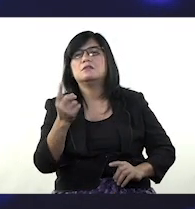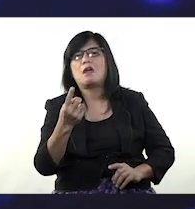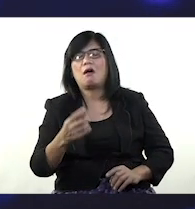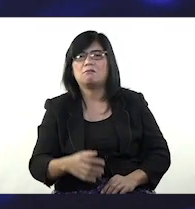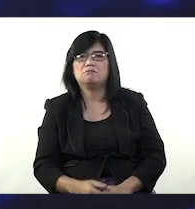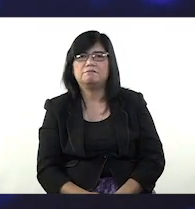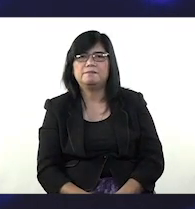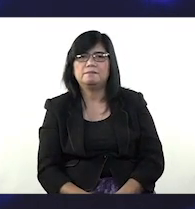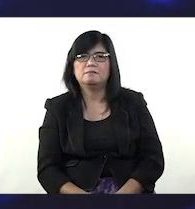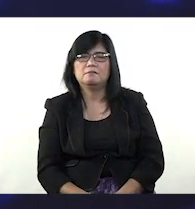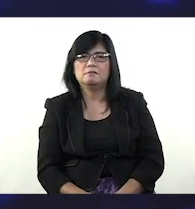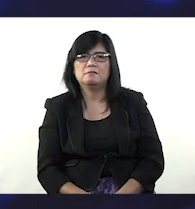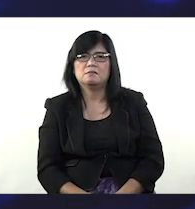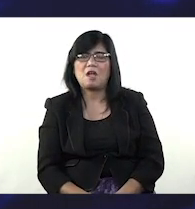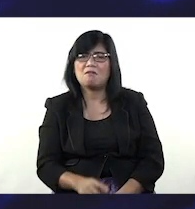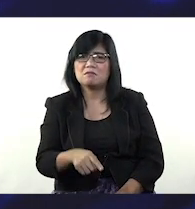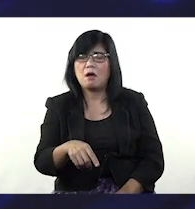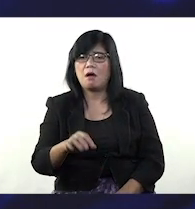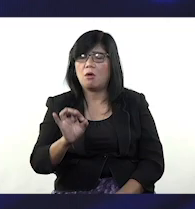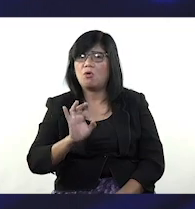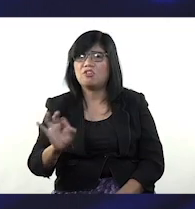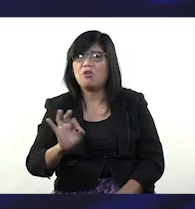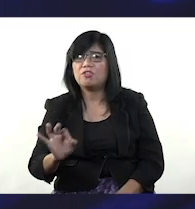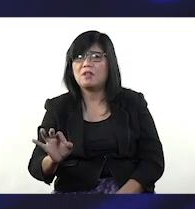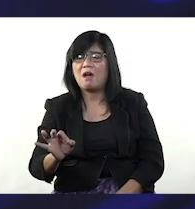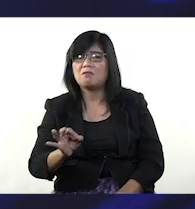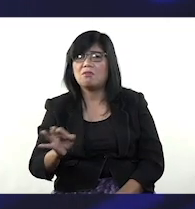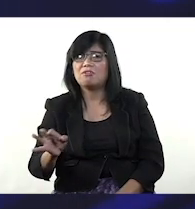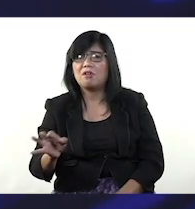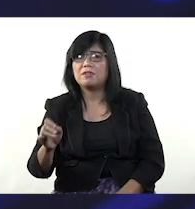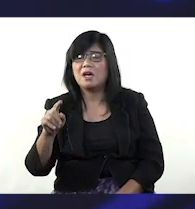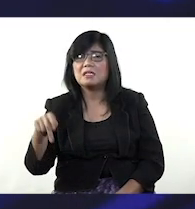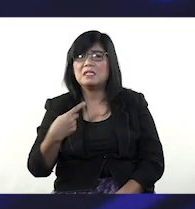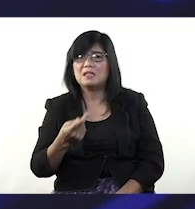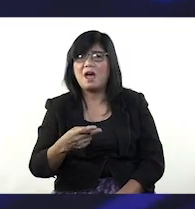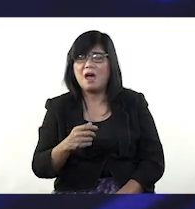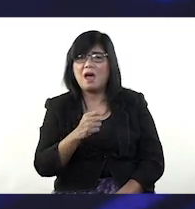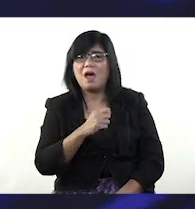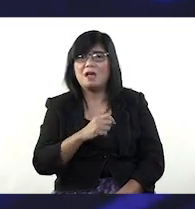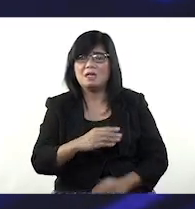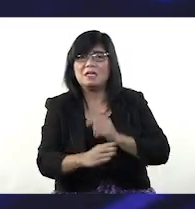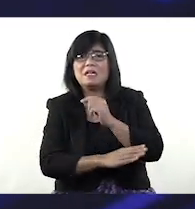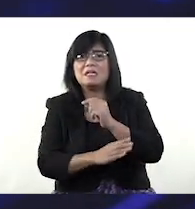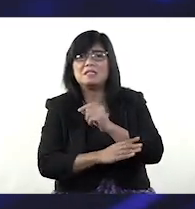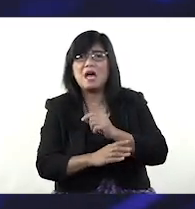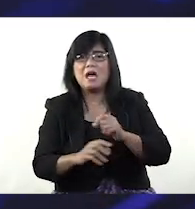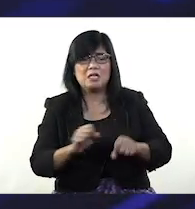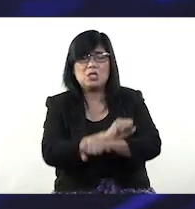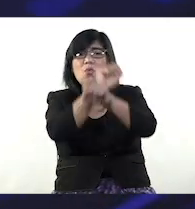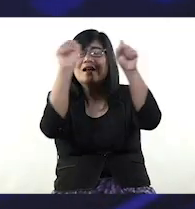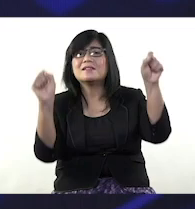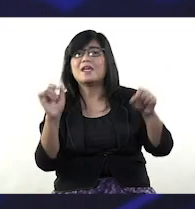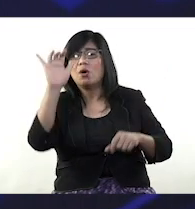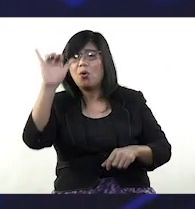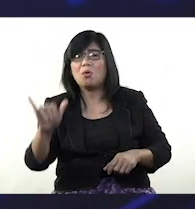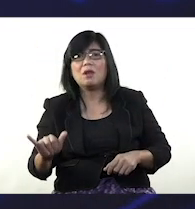Hai Haruskah desa-desa kita kota-kota kita provinsi kita dan negeri kita dikuasai dan dikendalikan kegelapan